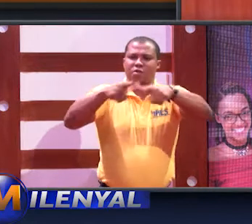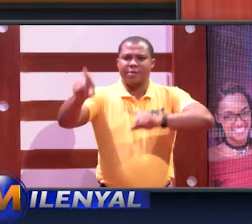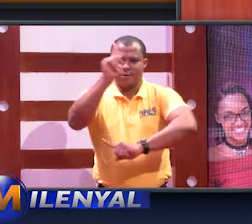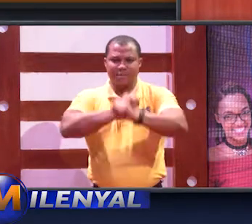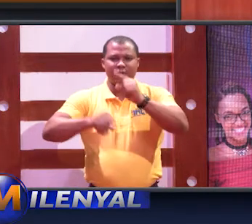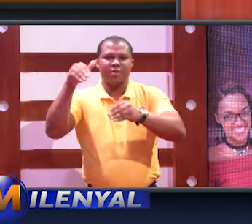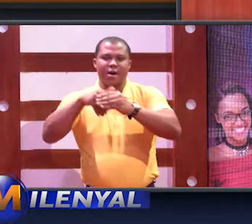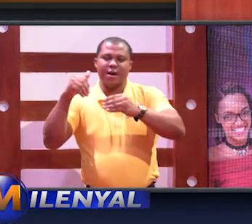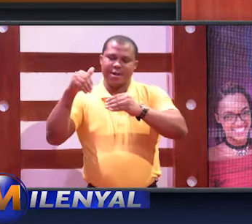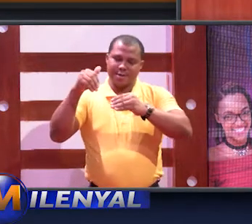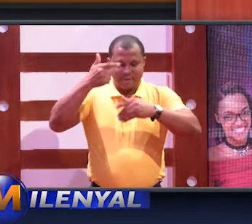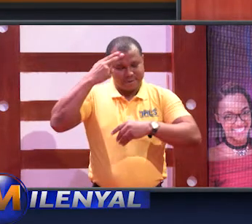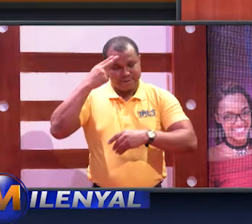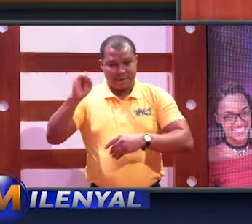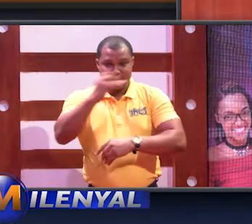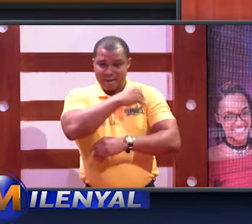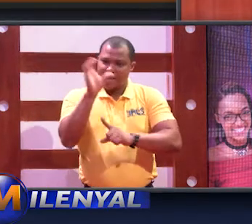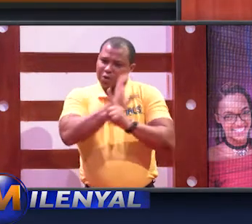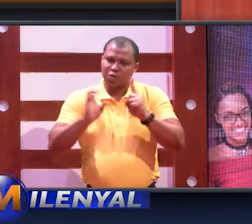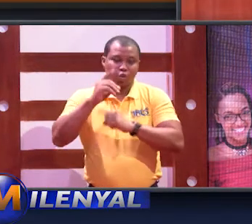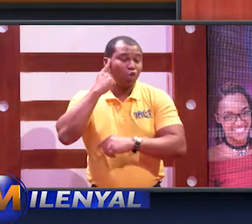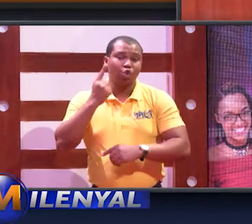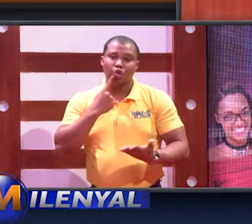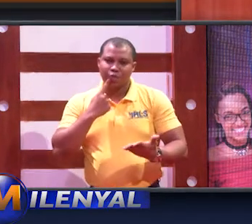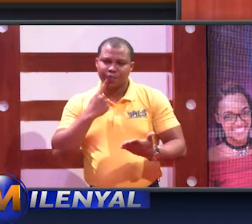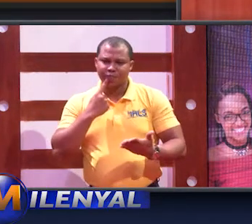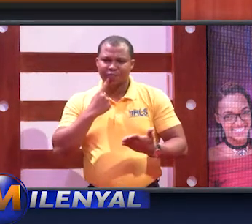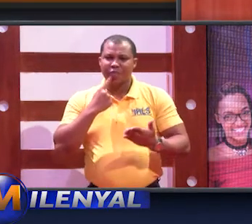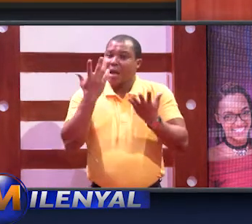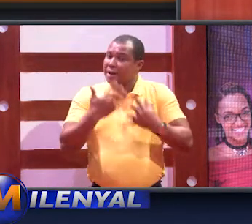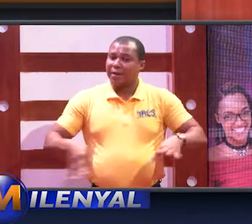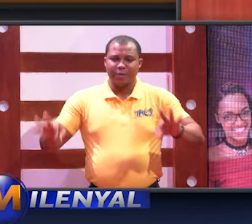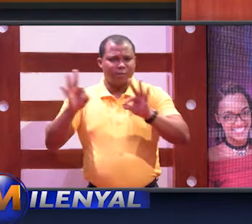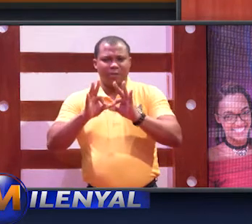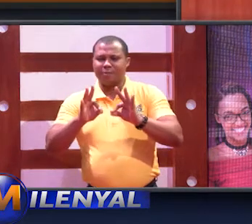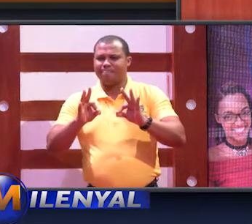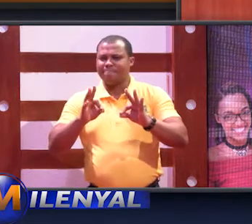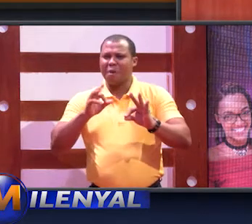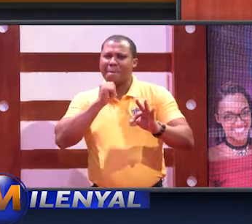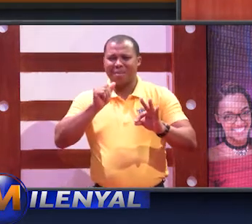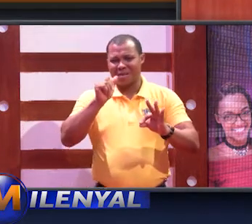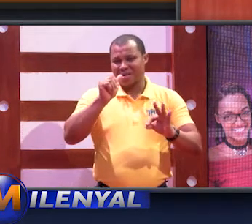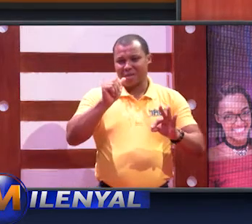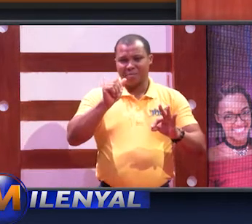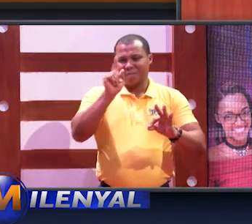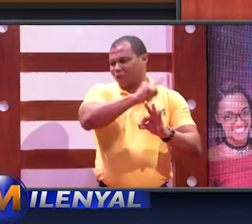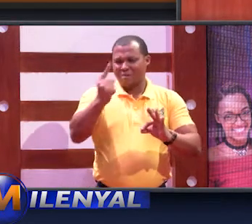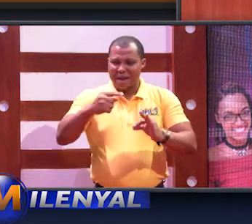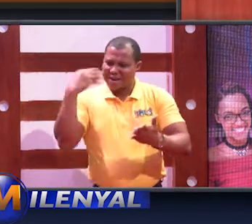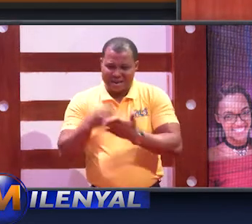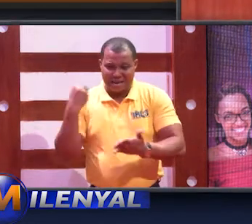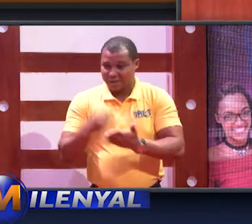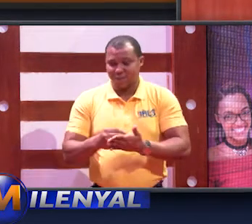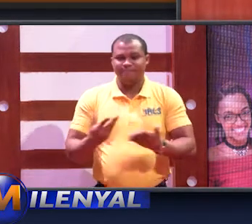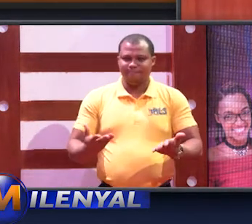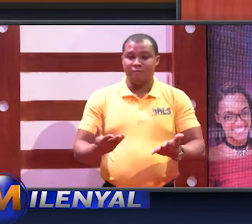Haïti et la culture soudan en particulier. Parce que ce qui est important, ce n'est pas vraiment. Fait quoi blanc? Oui,